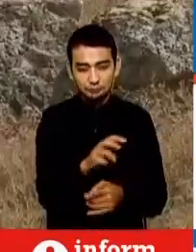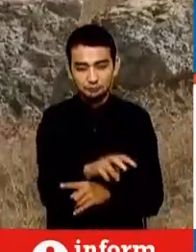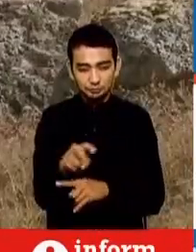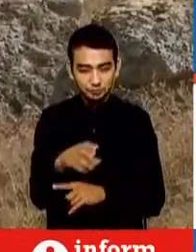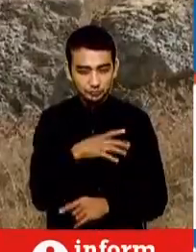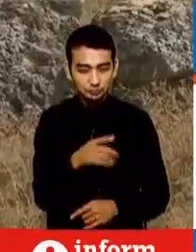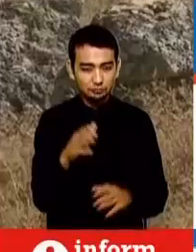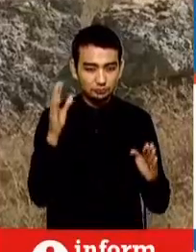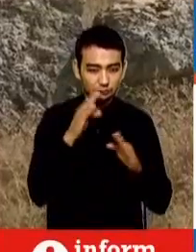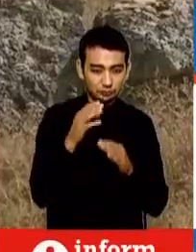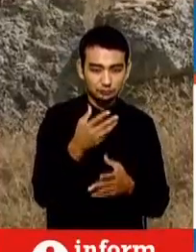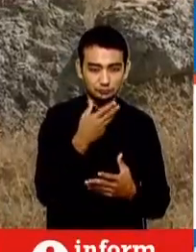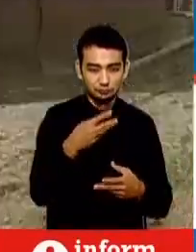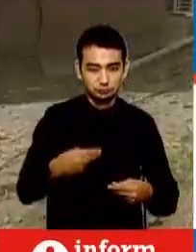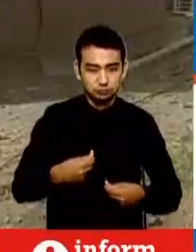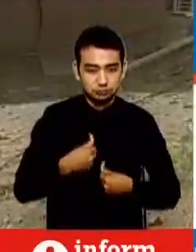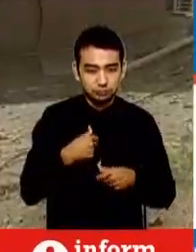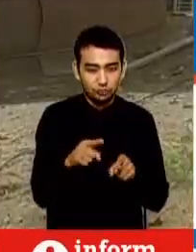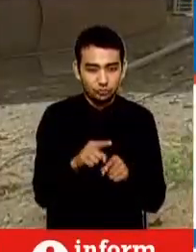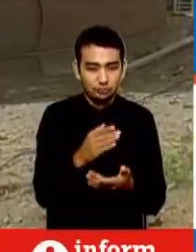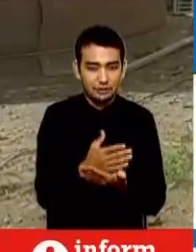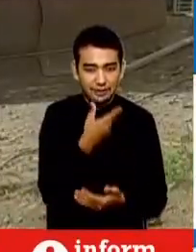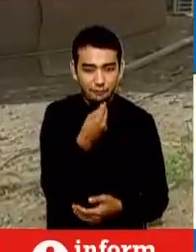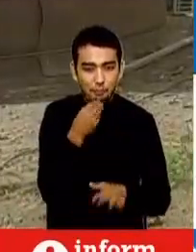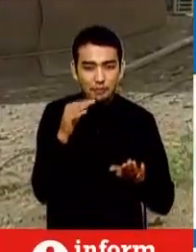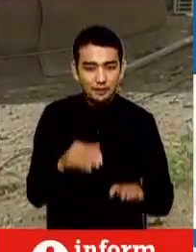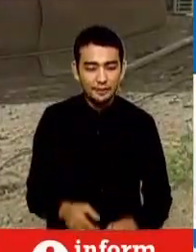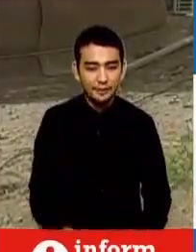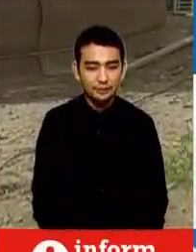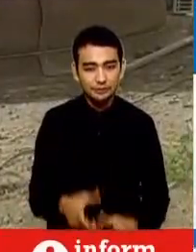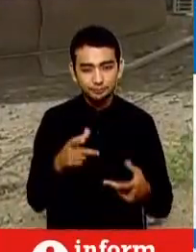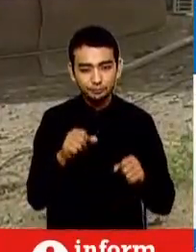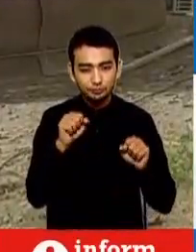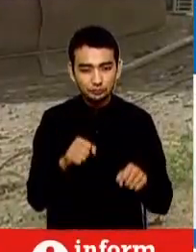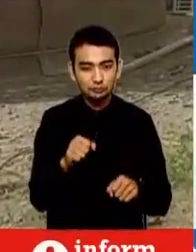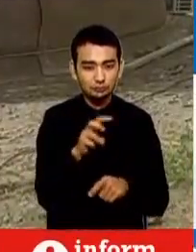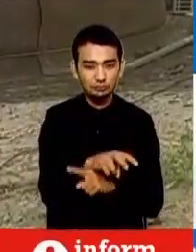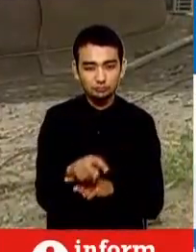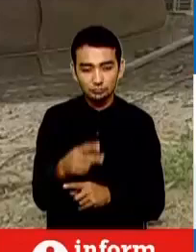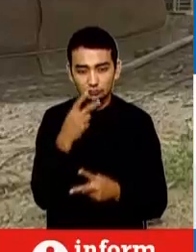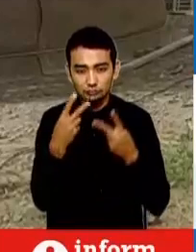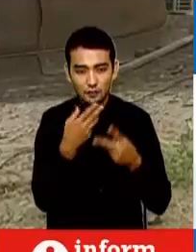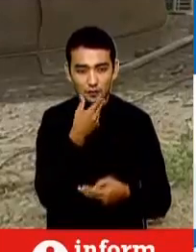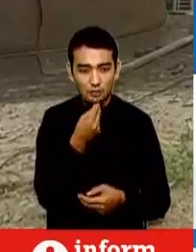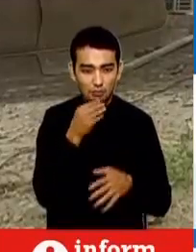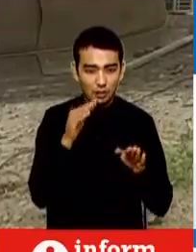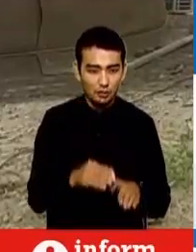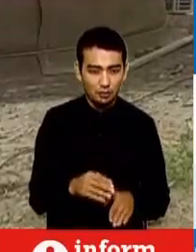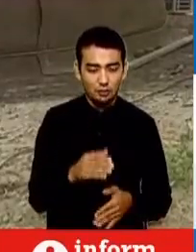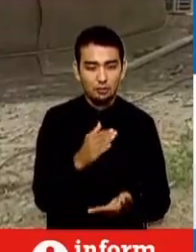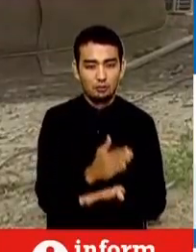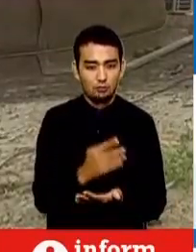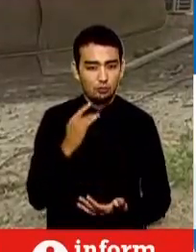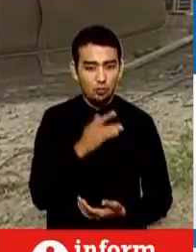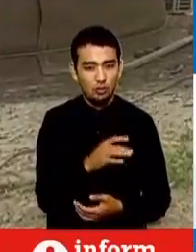этой местности завораживает, отмечает он. Здесь красивые места, куда можно съездить посмотреть. Вот. И, естественно, там и долина Шаров, долина